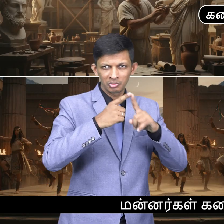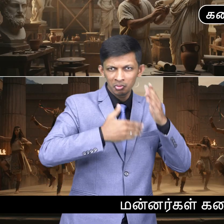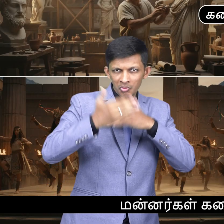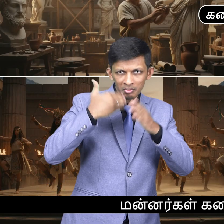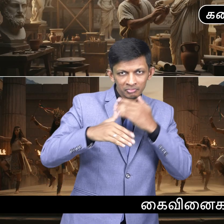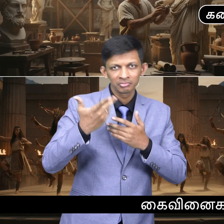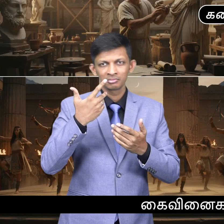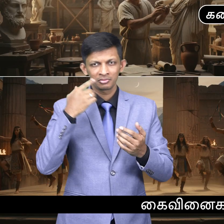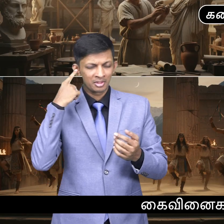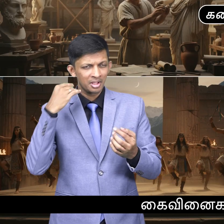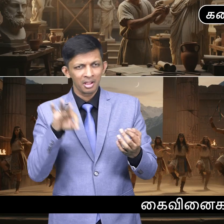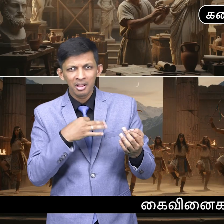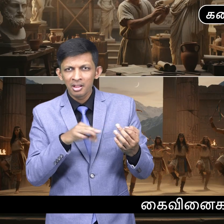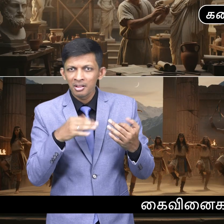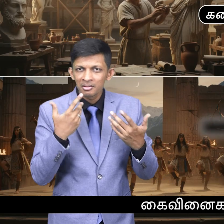கலை, இசை,